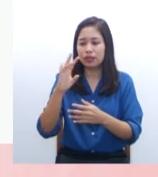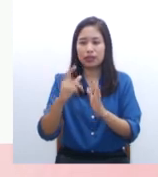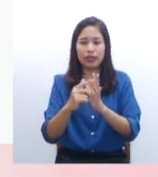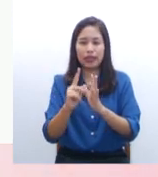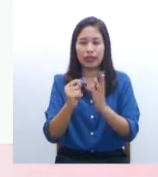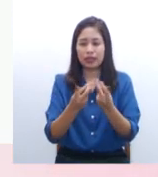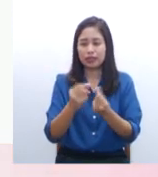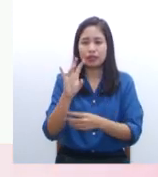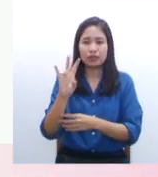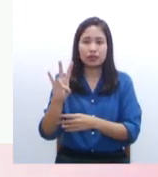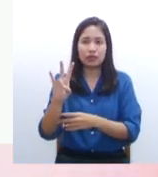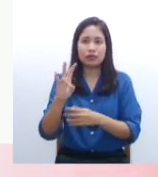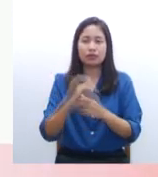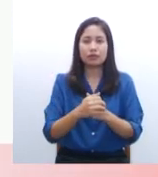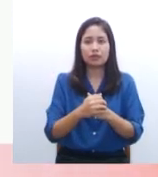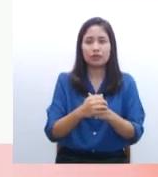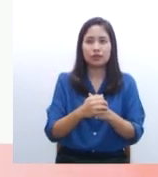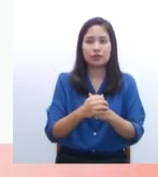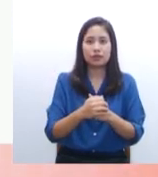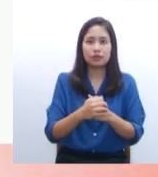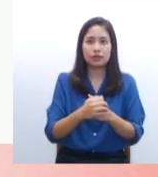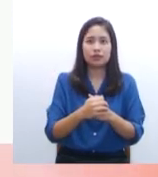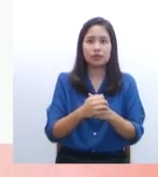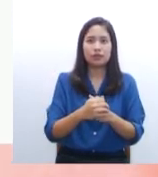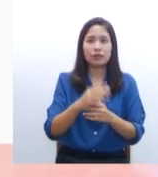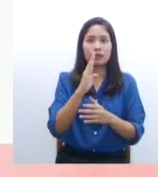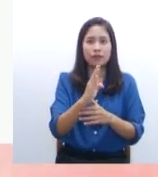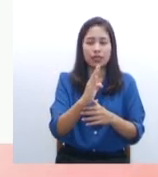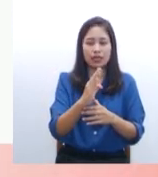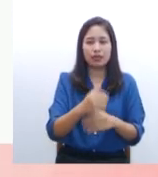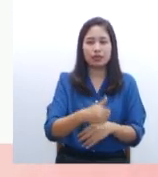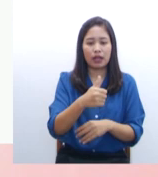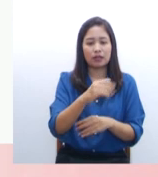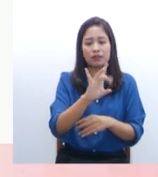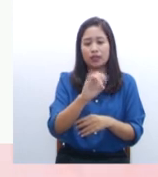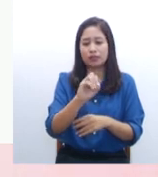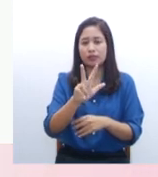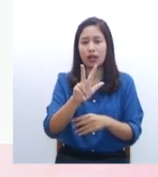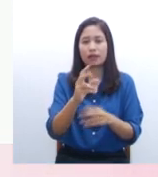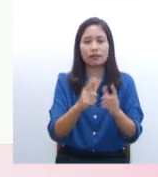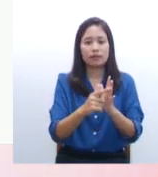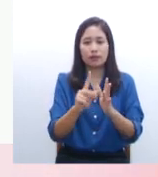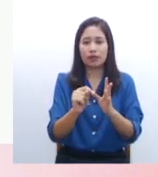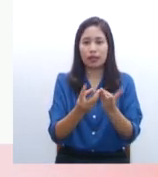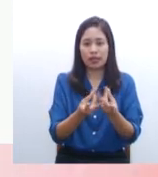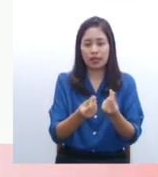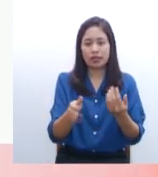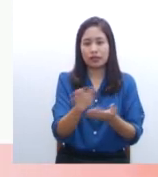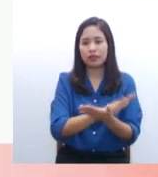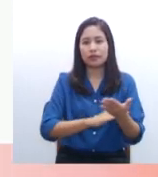ถึง 64.99 นะครับได้เกรด D นะครับมีอยู่จำนวน2เขตด้วยกันนะครับจำนวน225เขตรวมกันทั้งหมดนะ